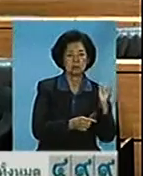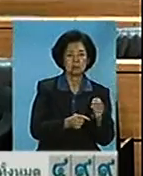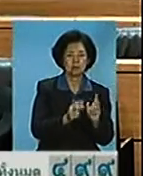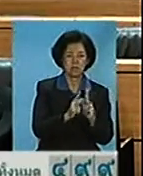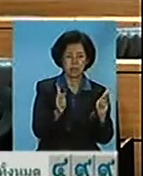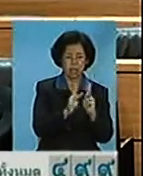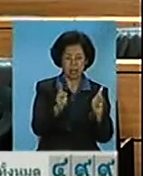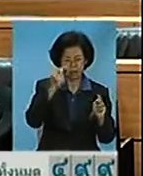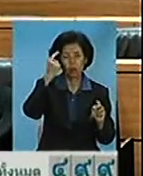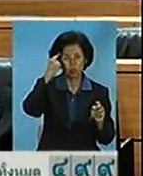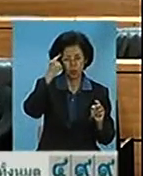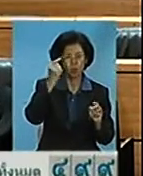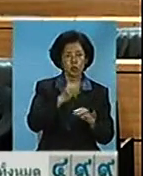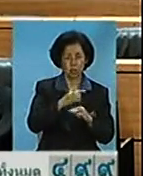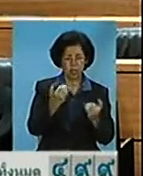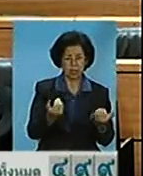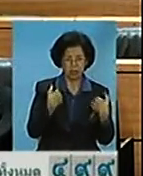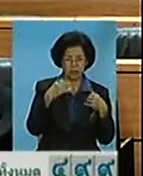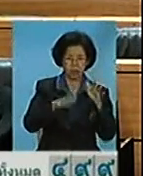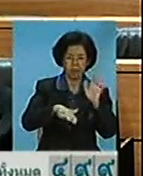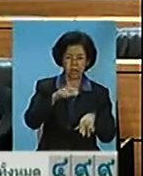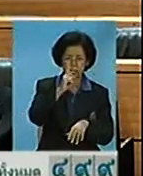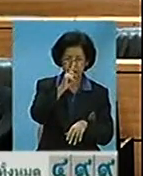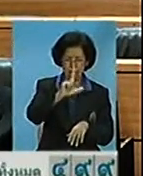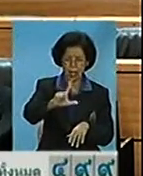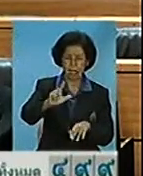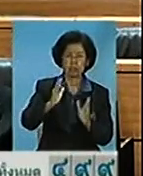นะครับว่าวันนี้มีประมาณ1ล้านคนเ